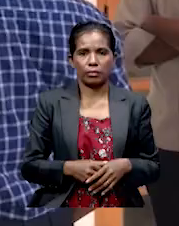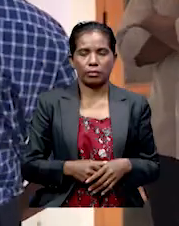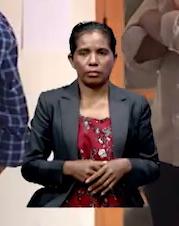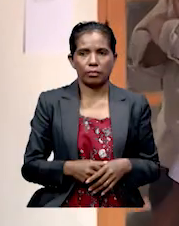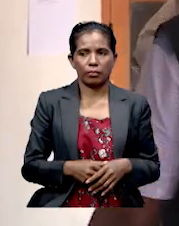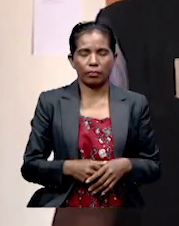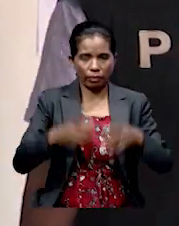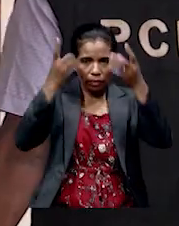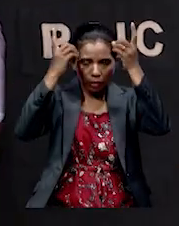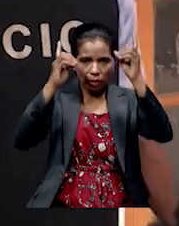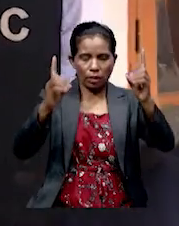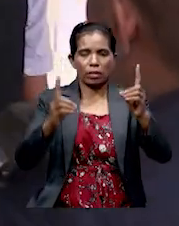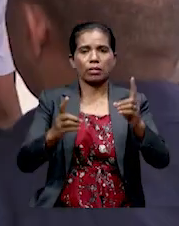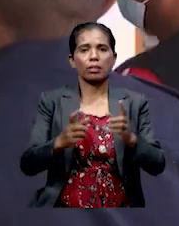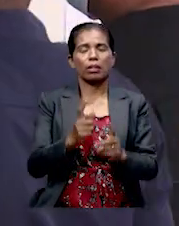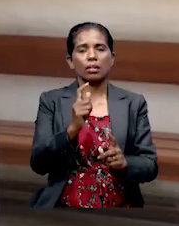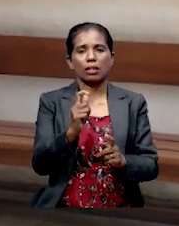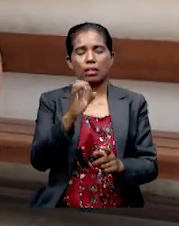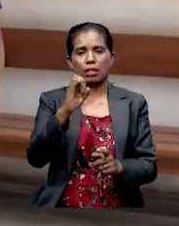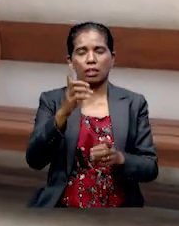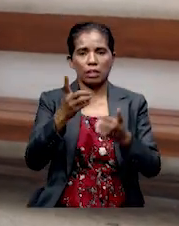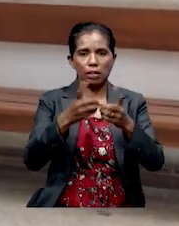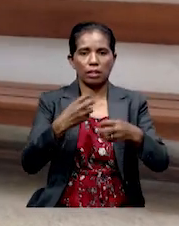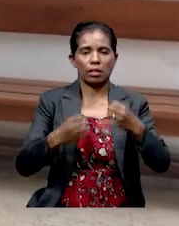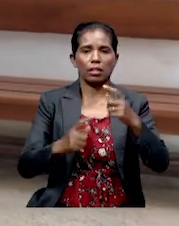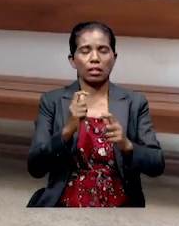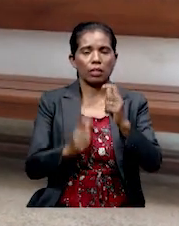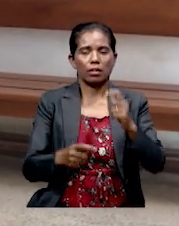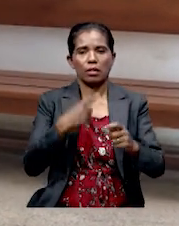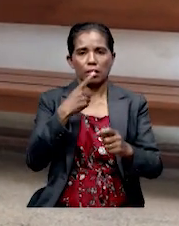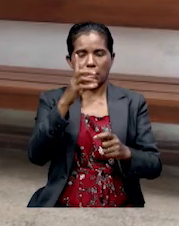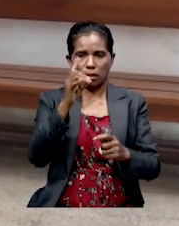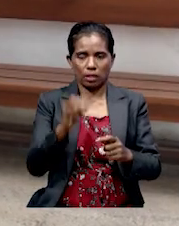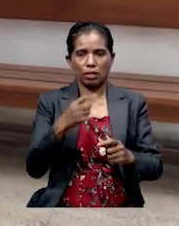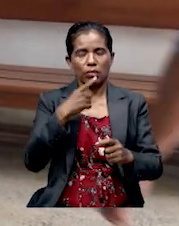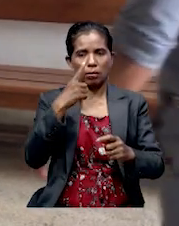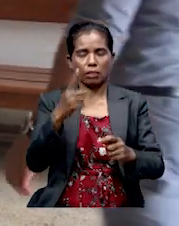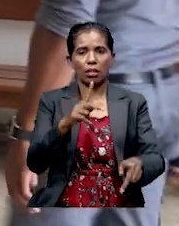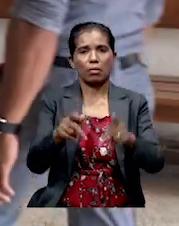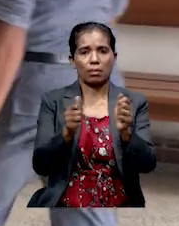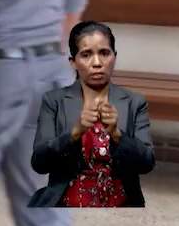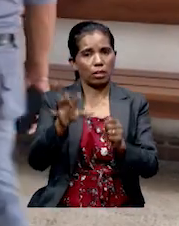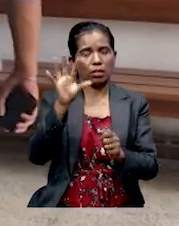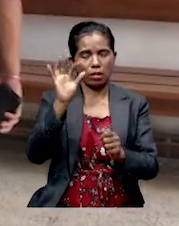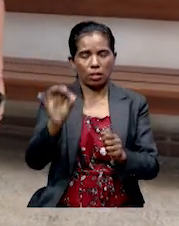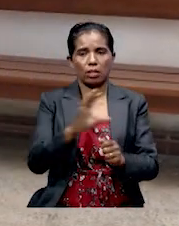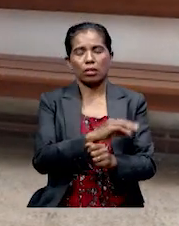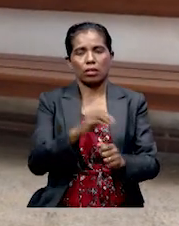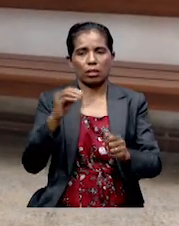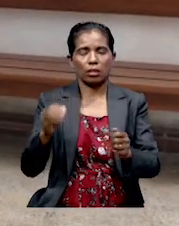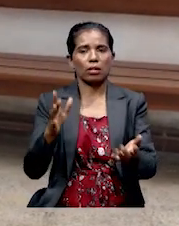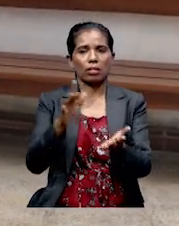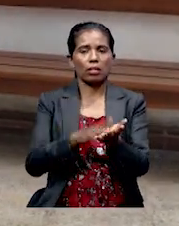Di sidang Tribunal Distrit Aldili, Hodi Foter mendenti dari residensia Katir ba Arguido Nengsia, nebe diskonfia involvi iha kasu trafiku